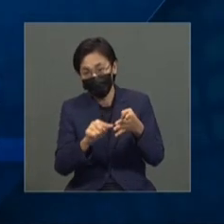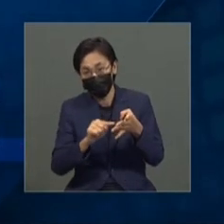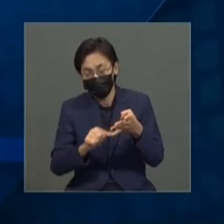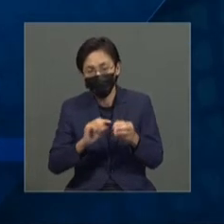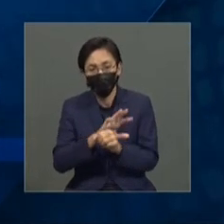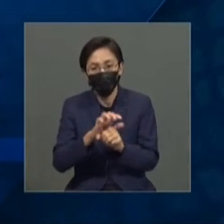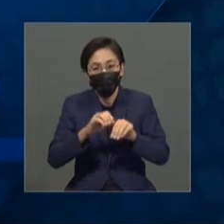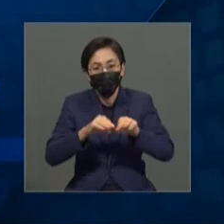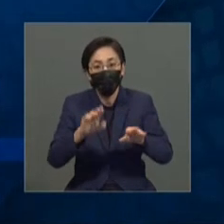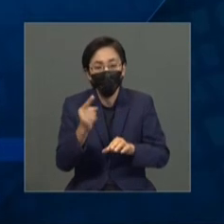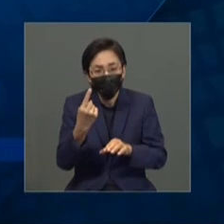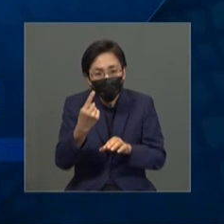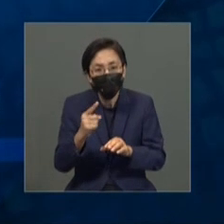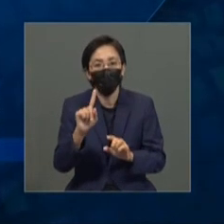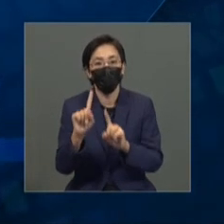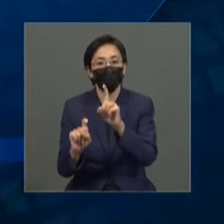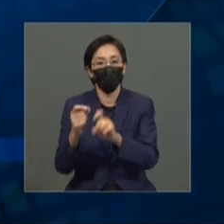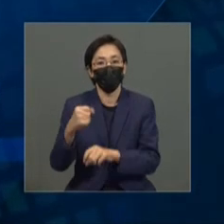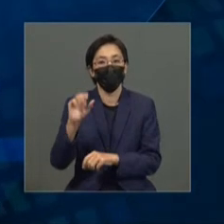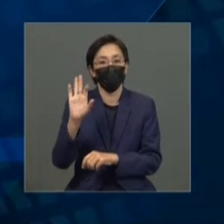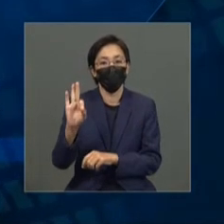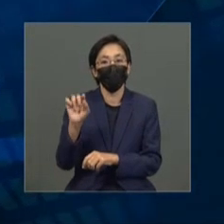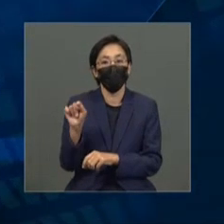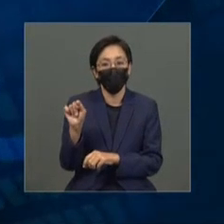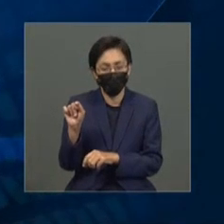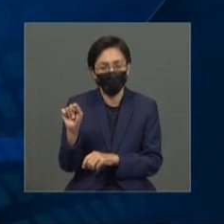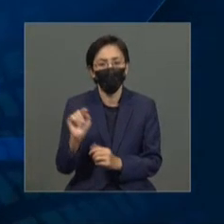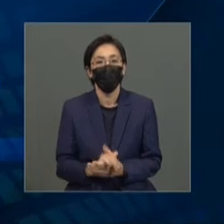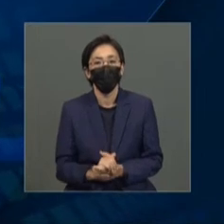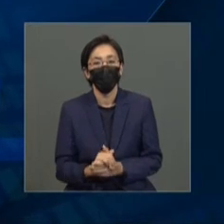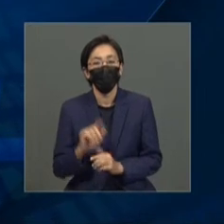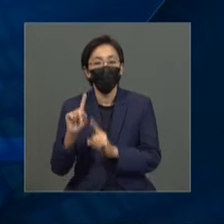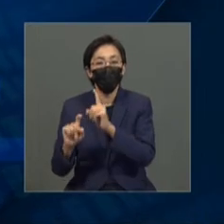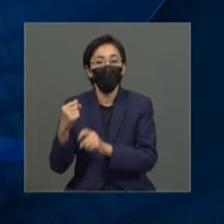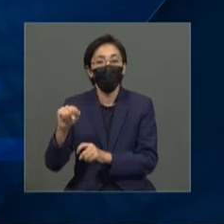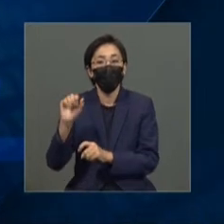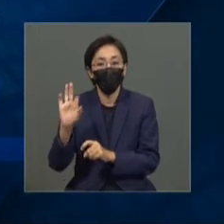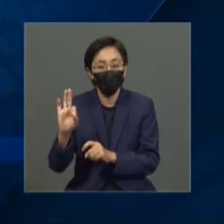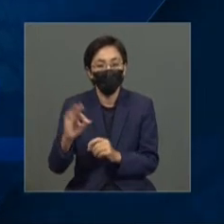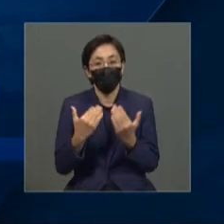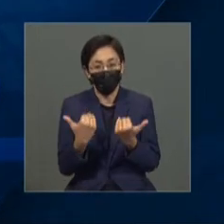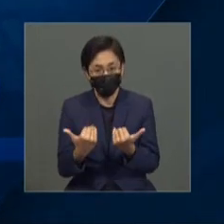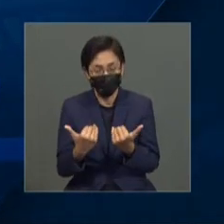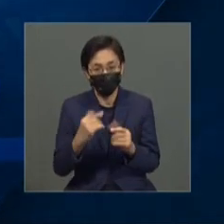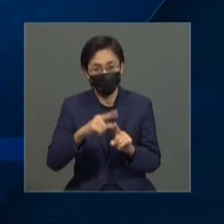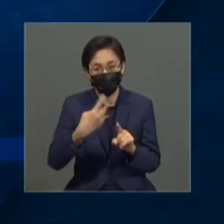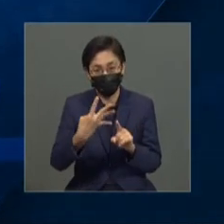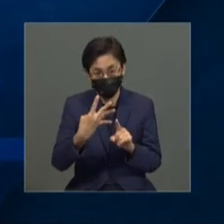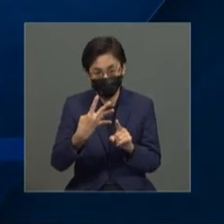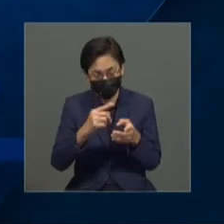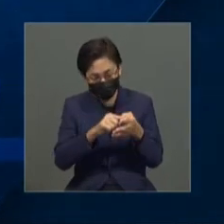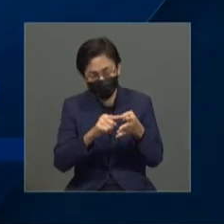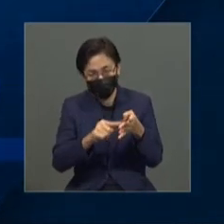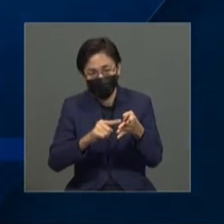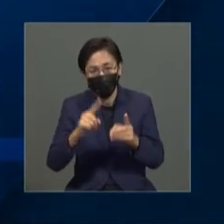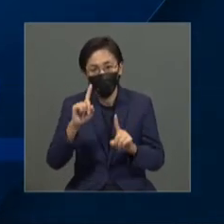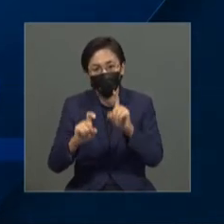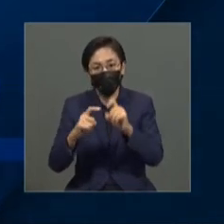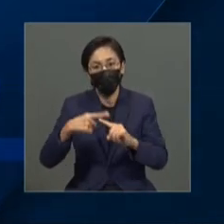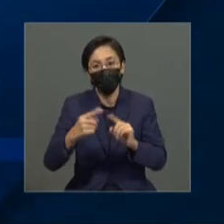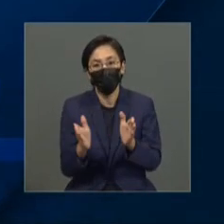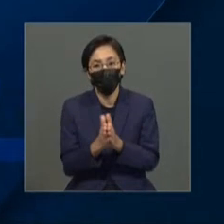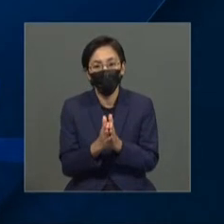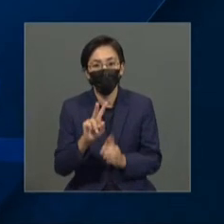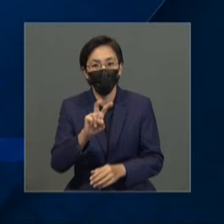ผู้เสียชีวิต19คนที่รายงานวันนี้นะคะทำให้ระลอกนี้มียอดผู้เสียชีวิตสะสมรวมอยู่